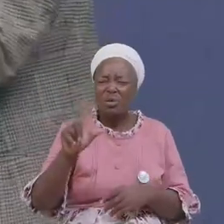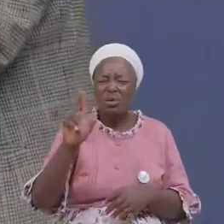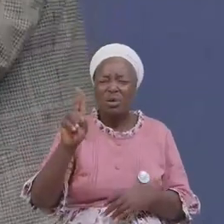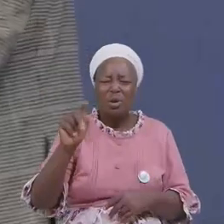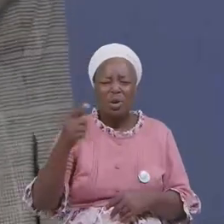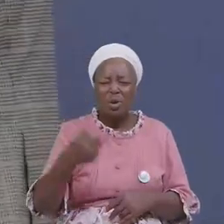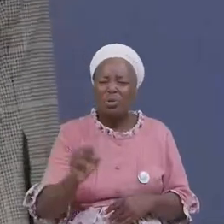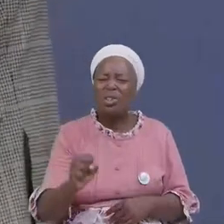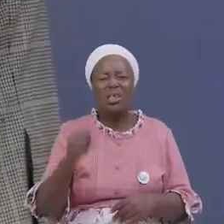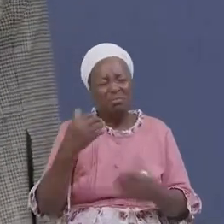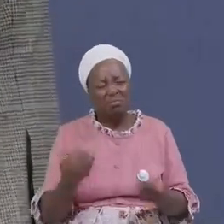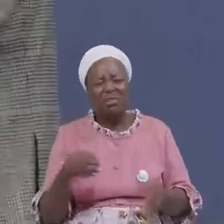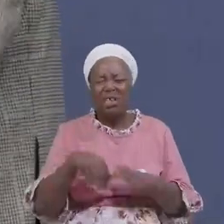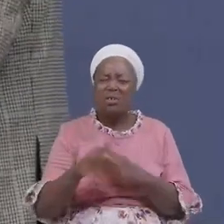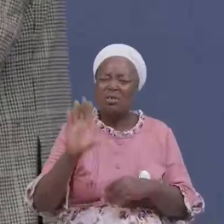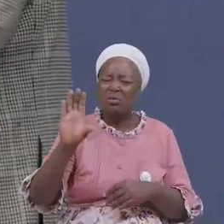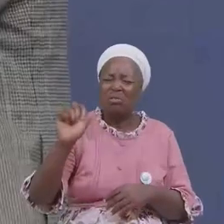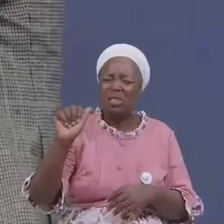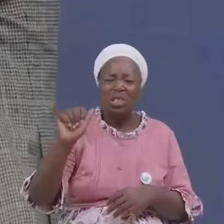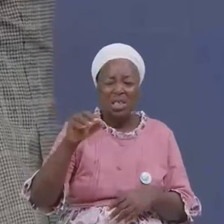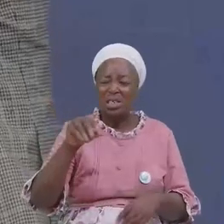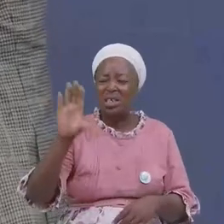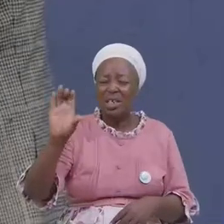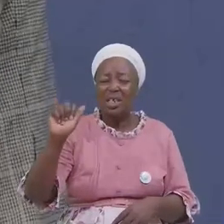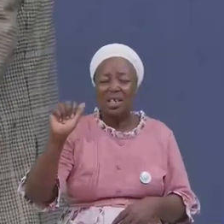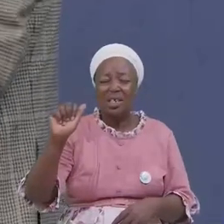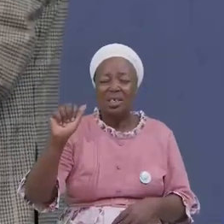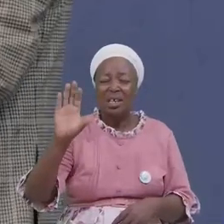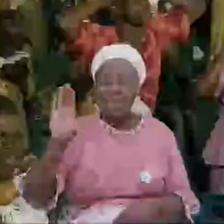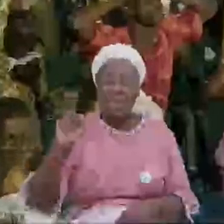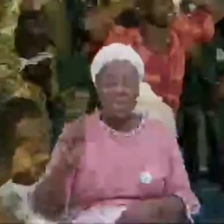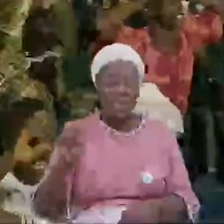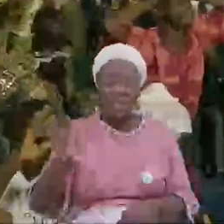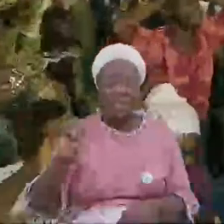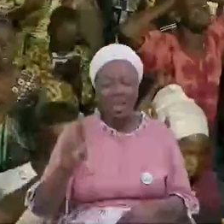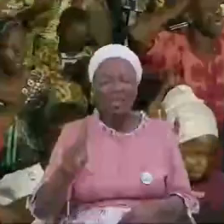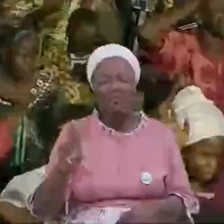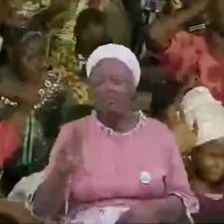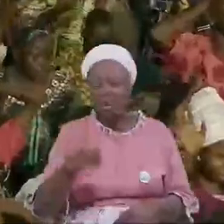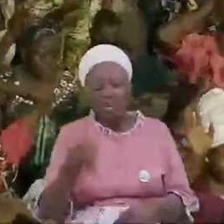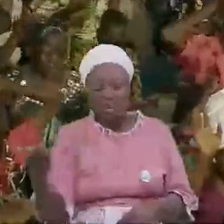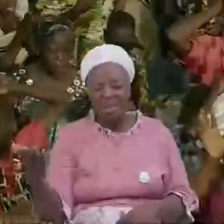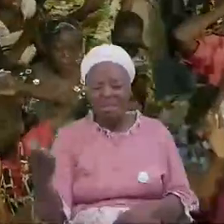interne comme cancer, ulcère, quel que soit le problème, touche-les et guéris-les.